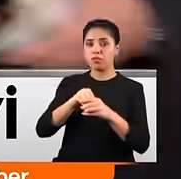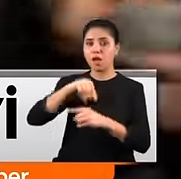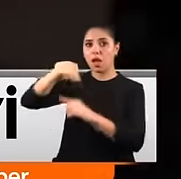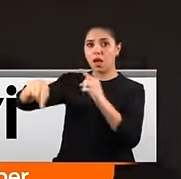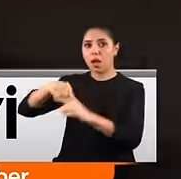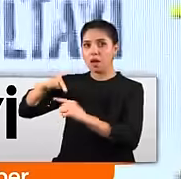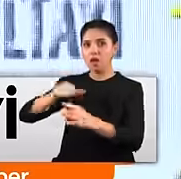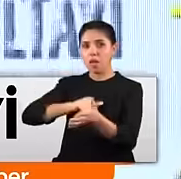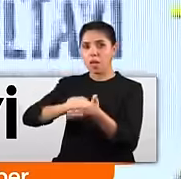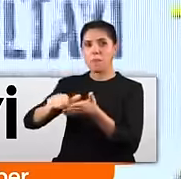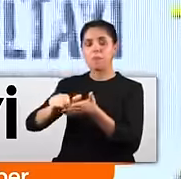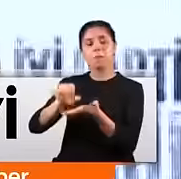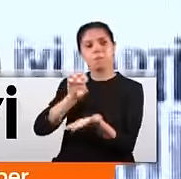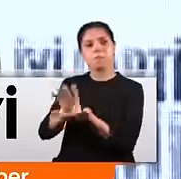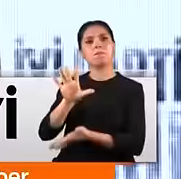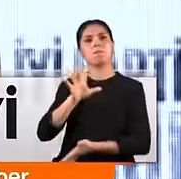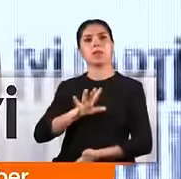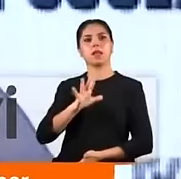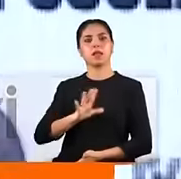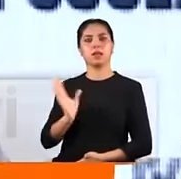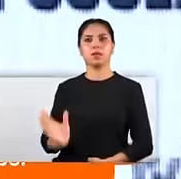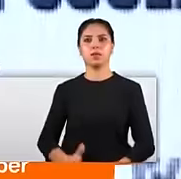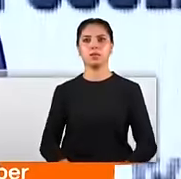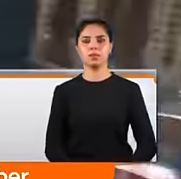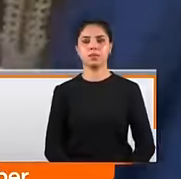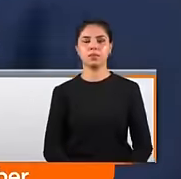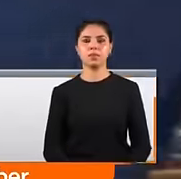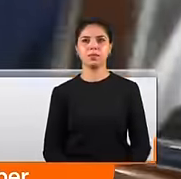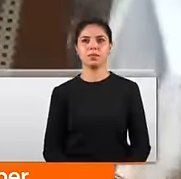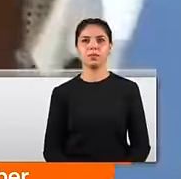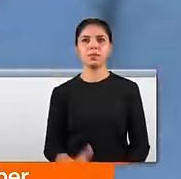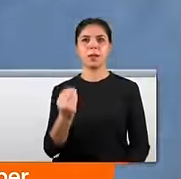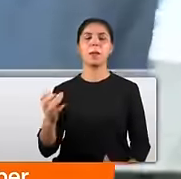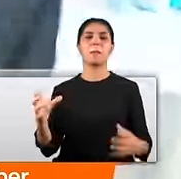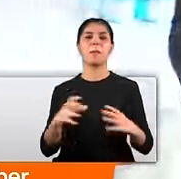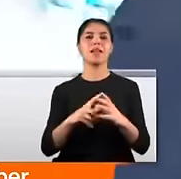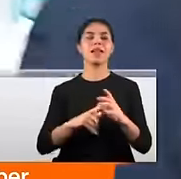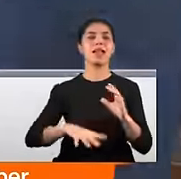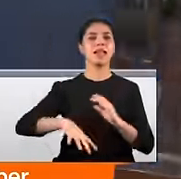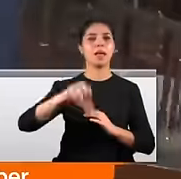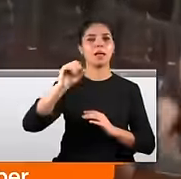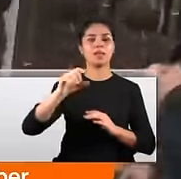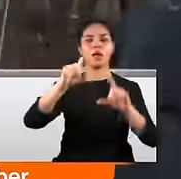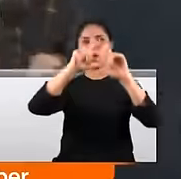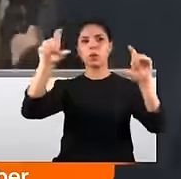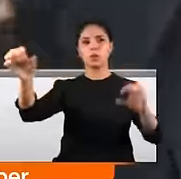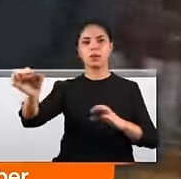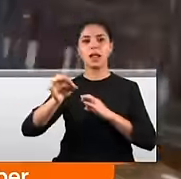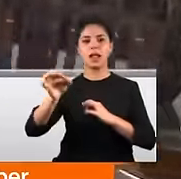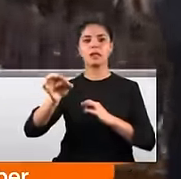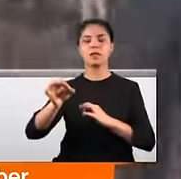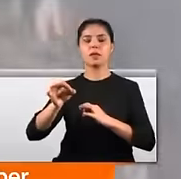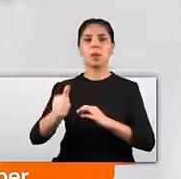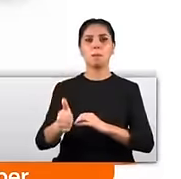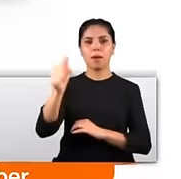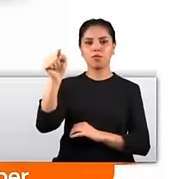ihracını isteyerek attı. Kahrolun, kahrolun, kahrolun. İYİ Parti Genel Merkez Kurumsal İlişkiler Başkan Yardımcısı Mete Koca